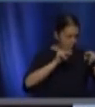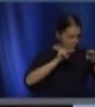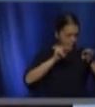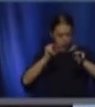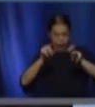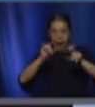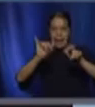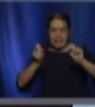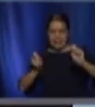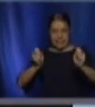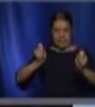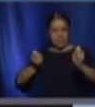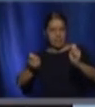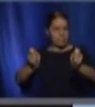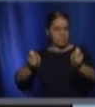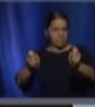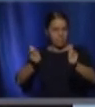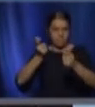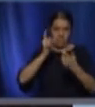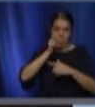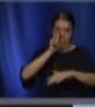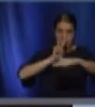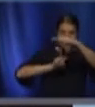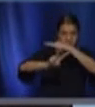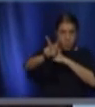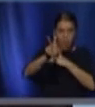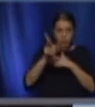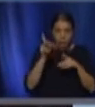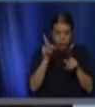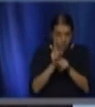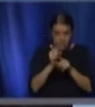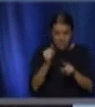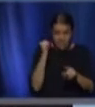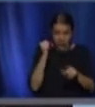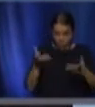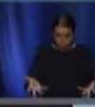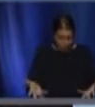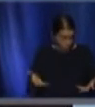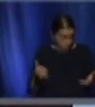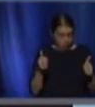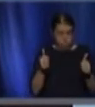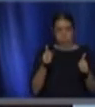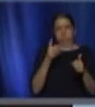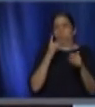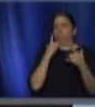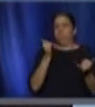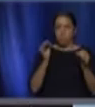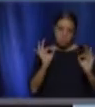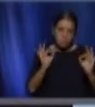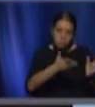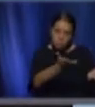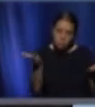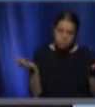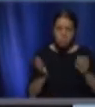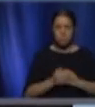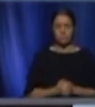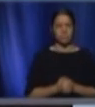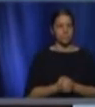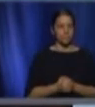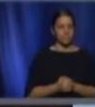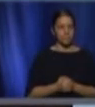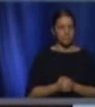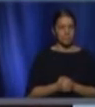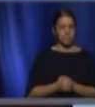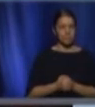que la deuxième vague était aussi forte. Merci. Prochaine question, Annie Guimette, Cogeco Nouvelle.